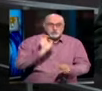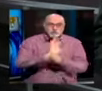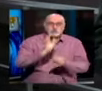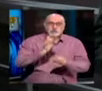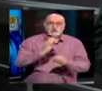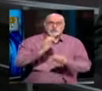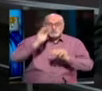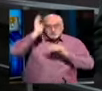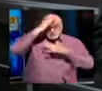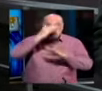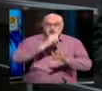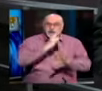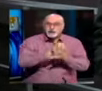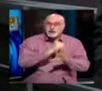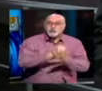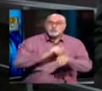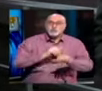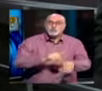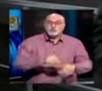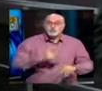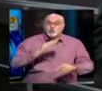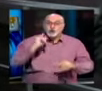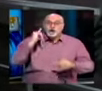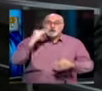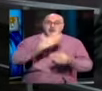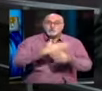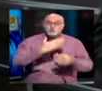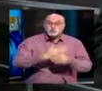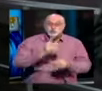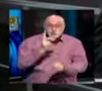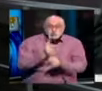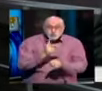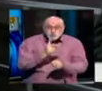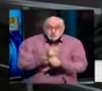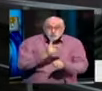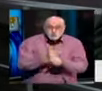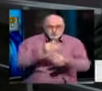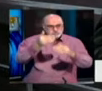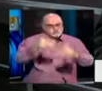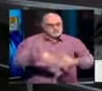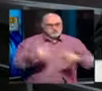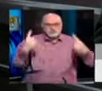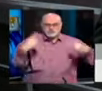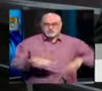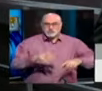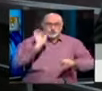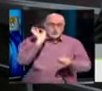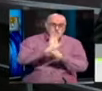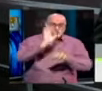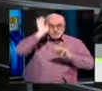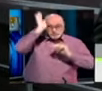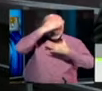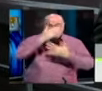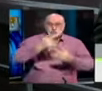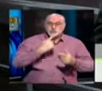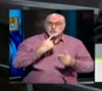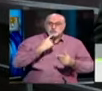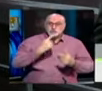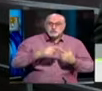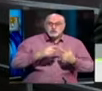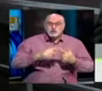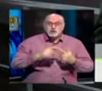الفلسطيني، وهو ما يتطلب تدخلا دوليا عاجلا لوقف هذا العدوان المستمر منذ أكثر